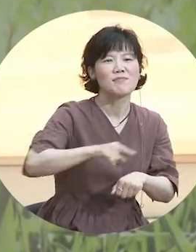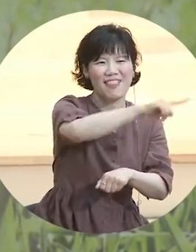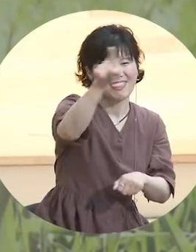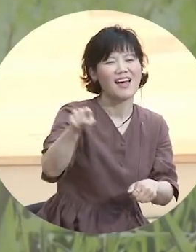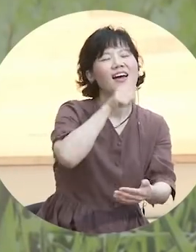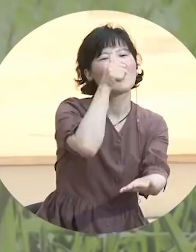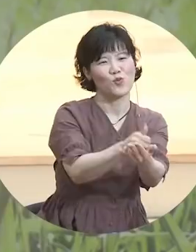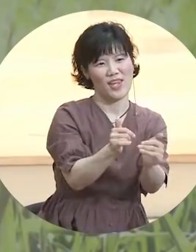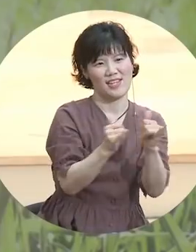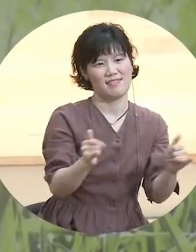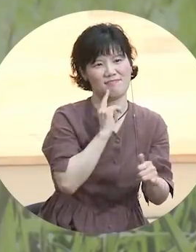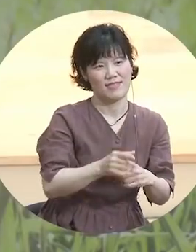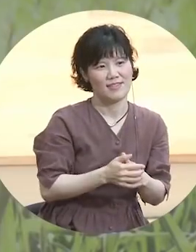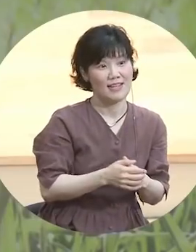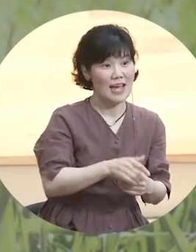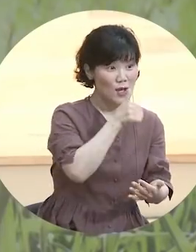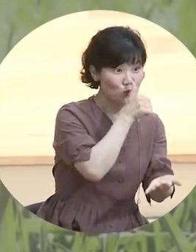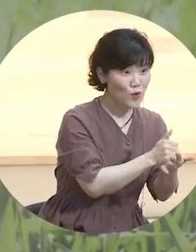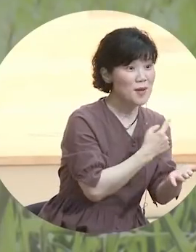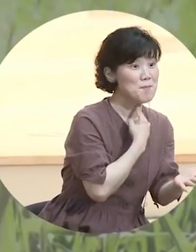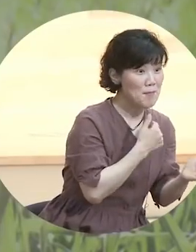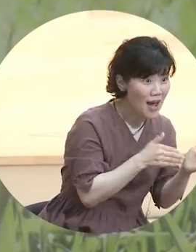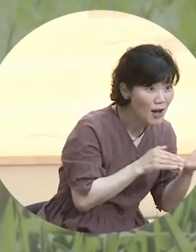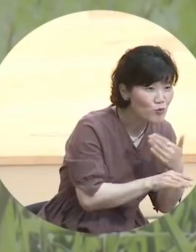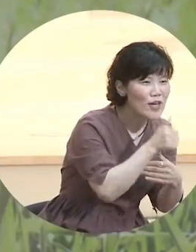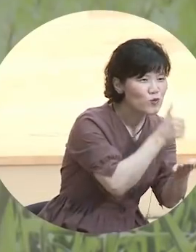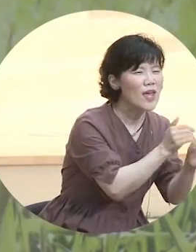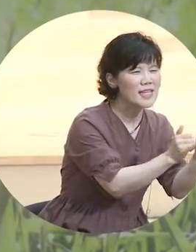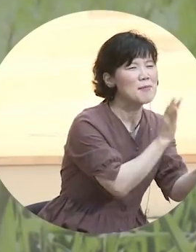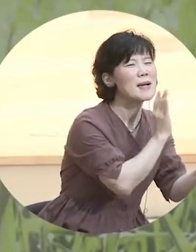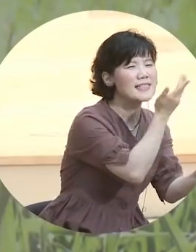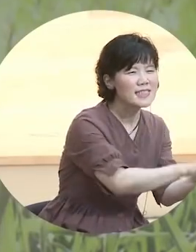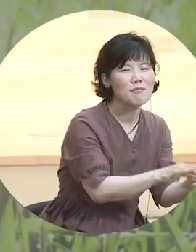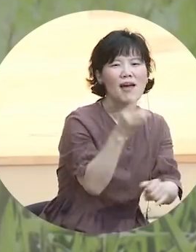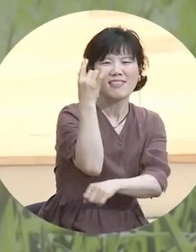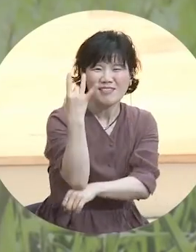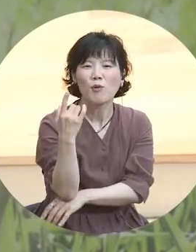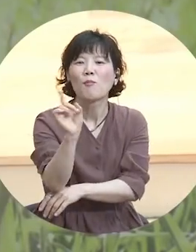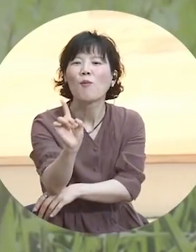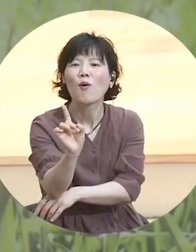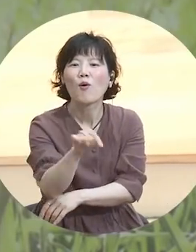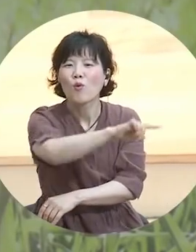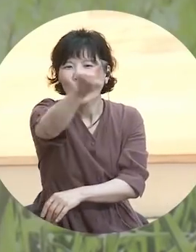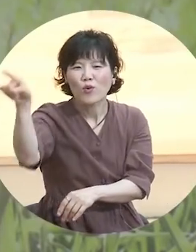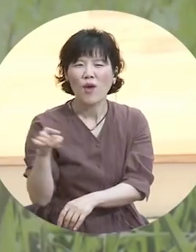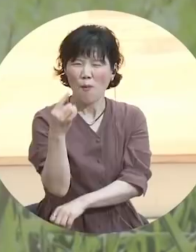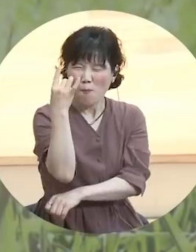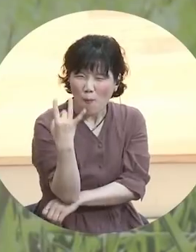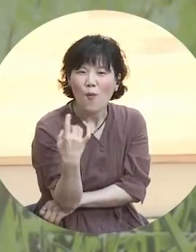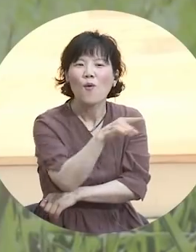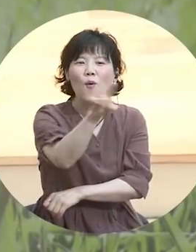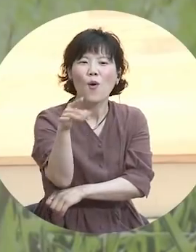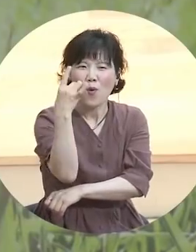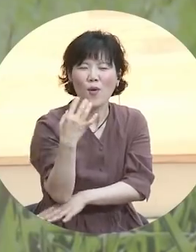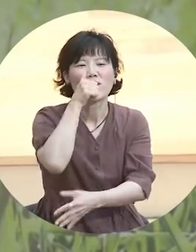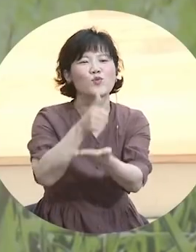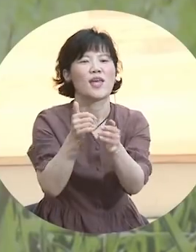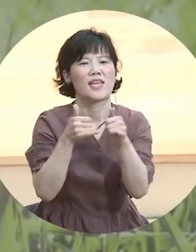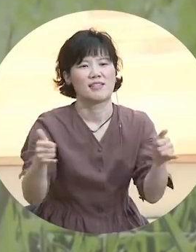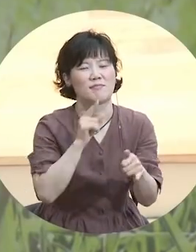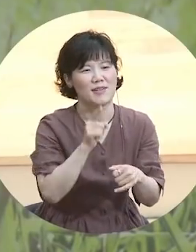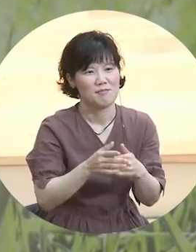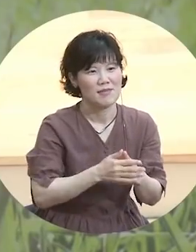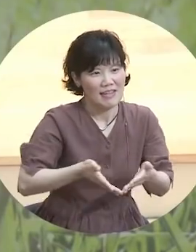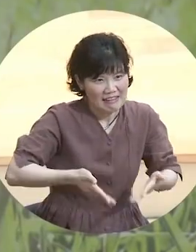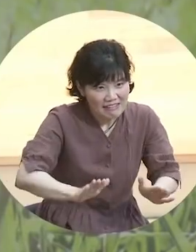죄인이에요. 죄를 지어서 죄인도 맞습니다만은 그 근본적으로 우린 본래 죄인인